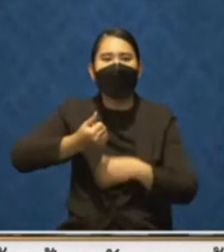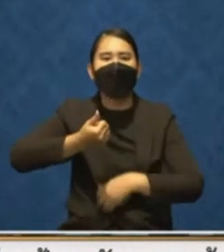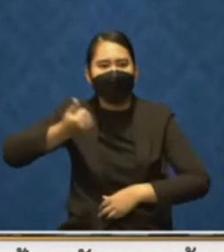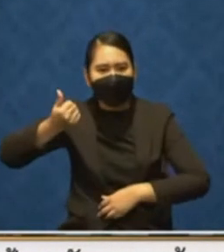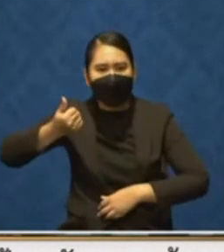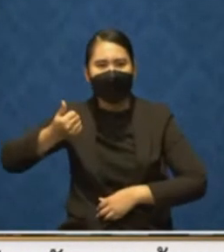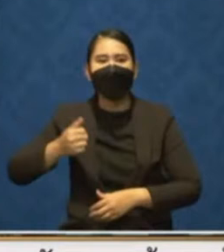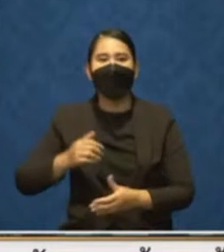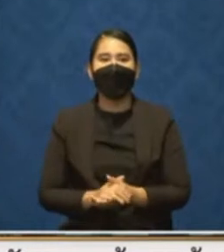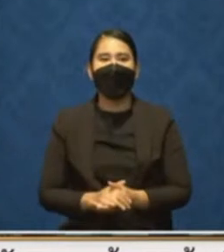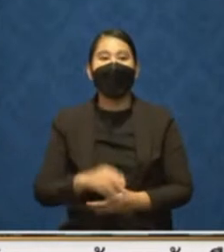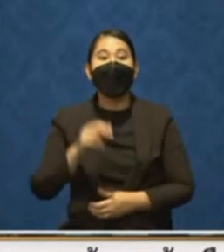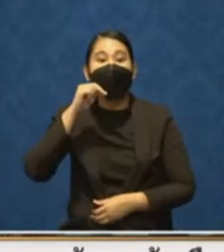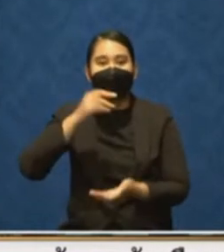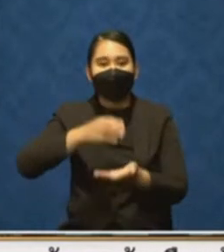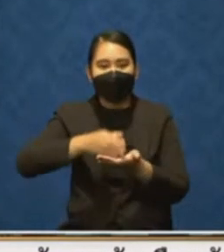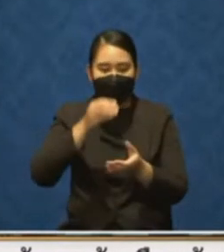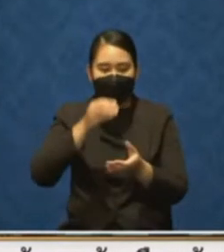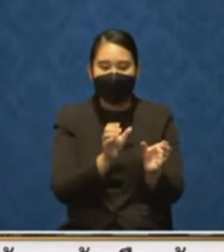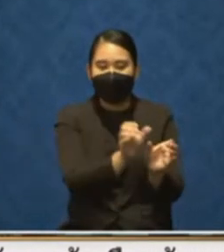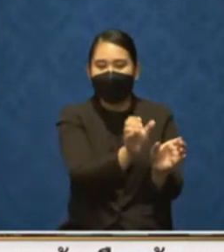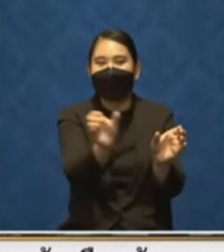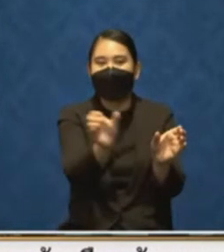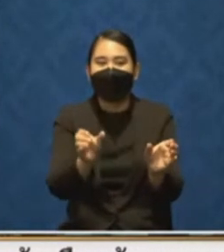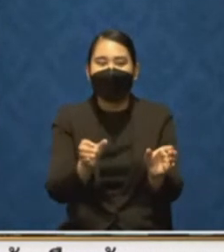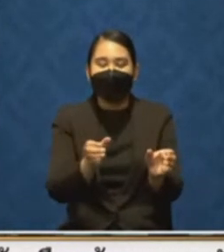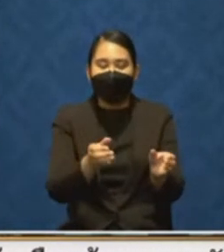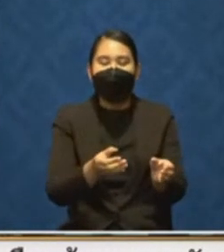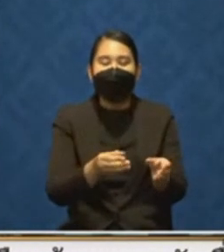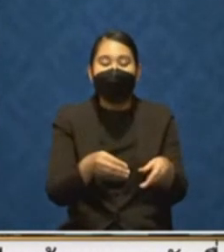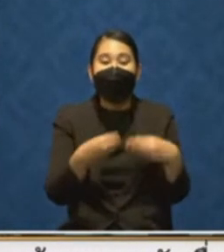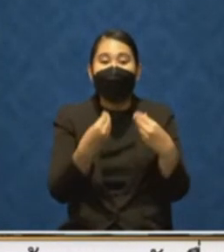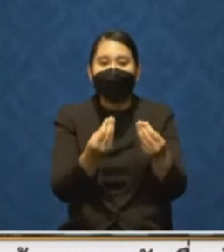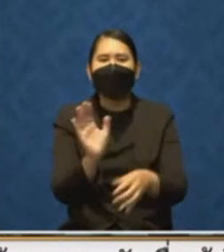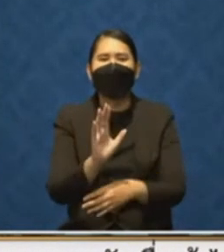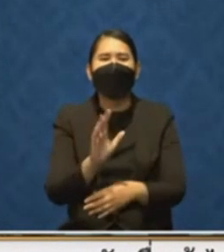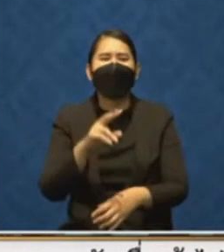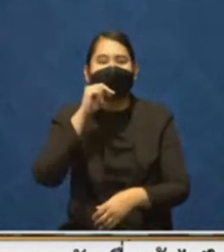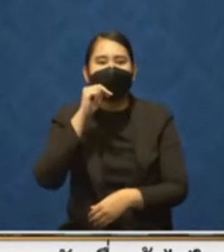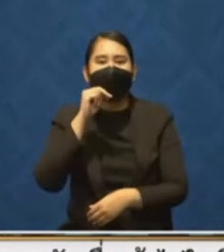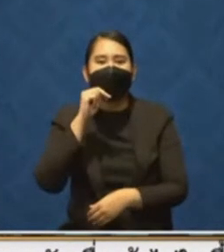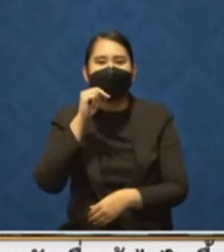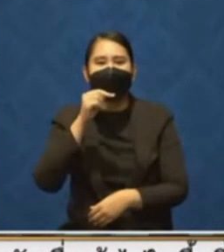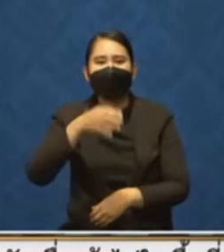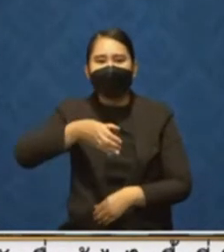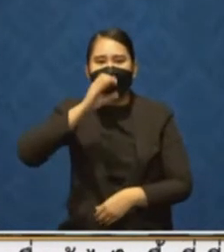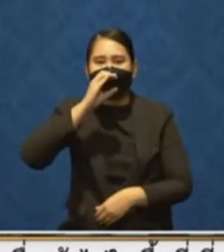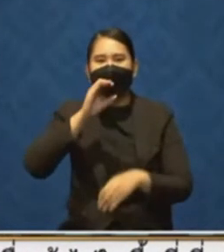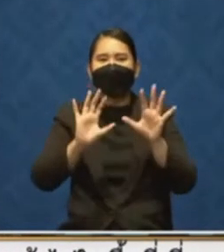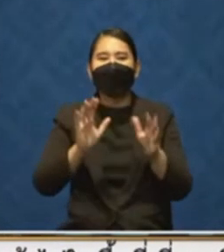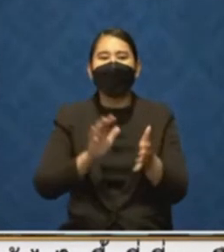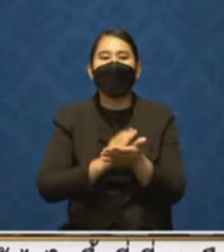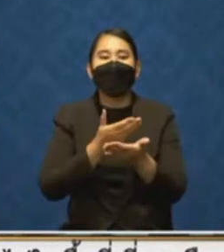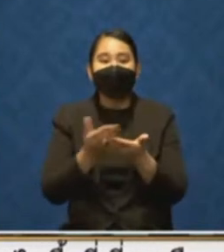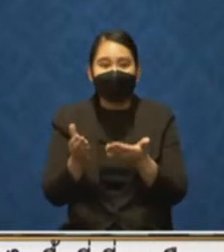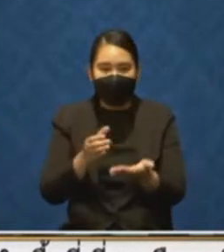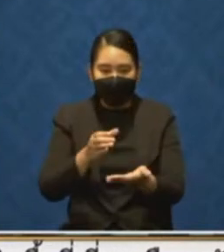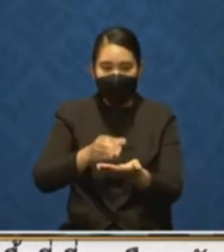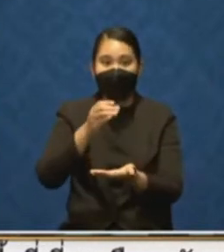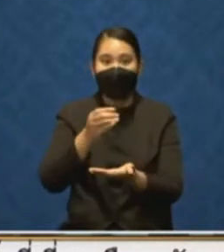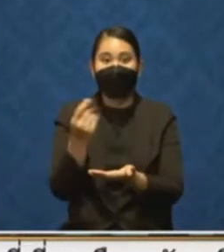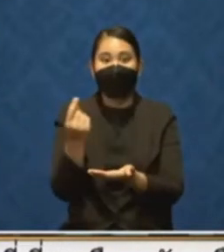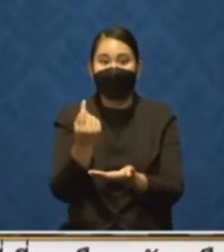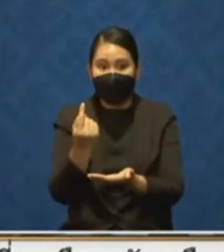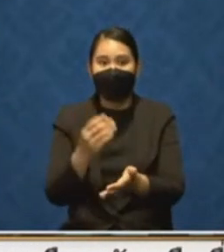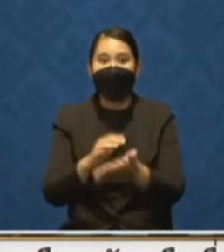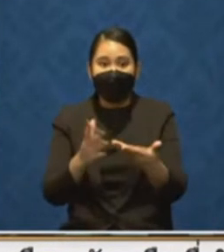ไม่ใช่ไปทำน้ำแจกเล่นน้ำที่ไม่ได้เป็นน้ำประปาและประธานครับเป็นน้ำคนซื้อขวดอย่างเดียวแล้วเขาก็ไป